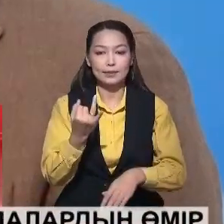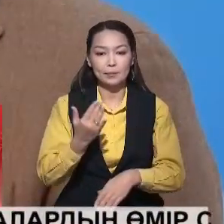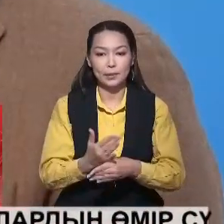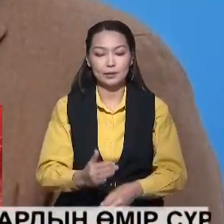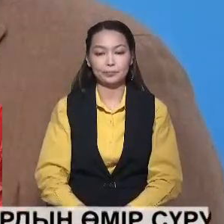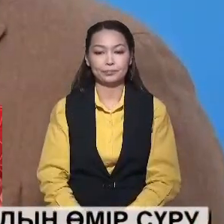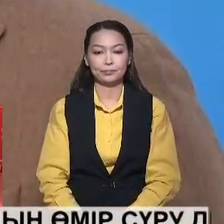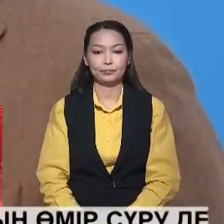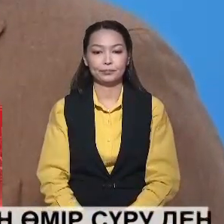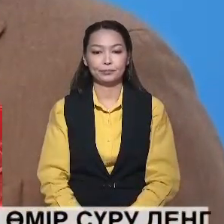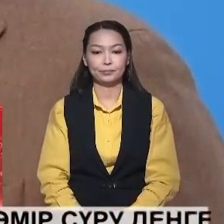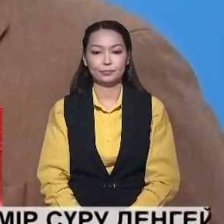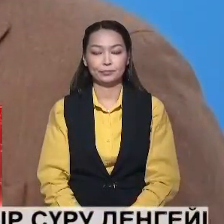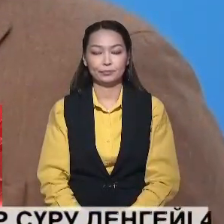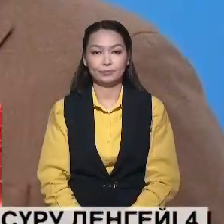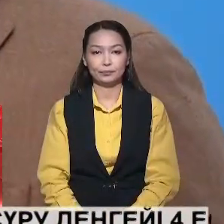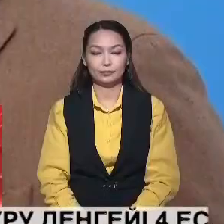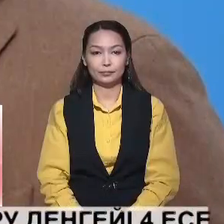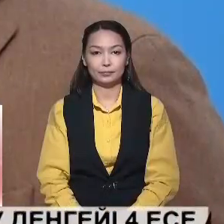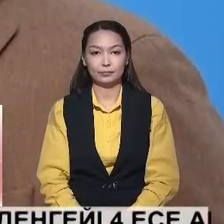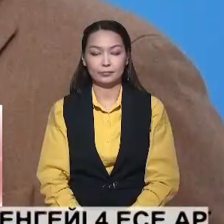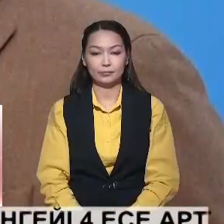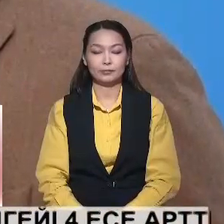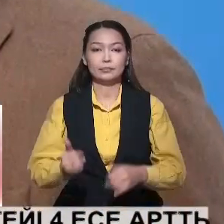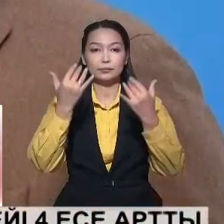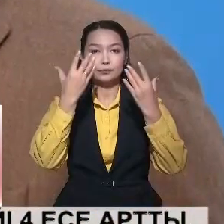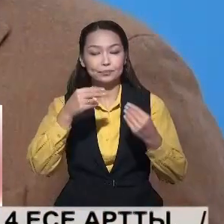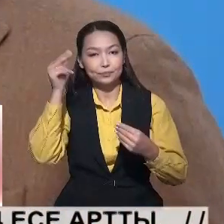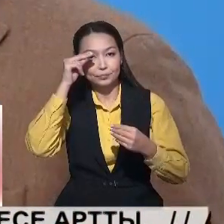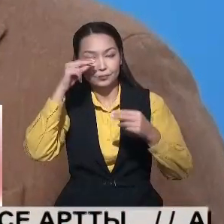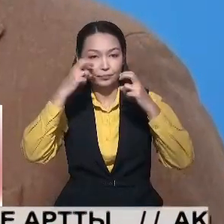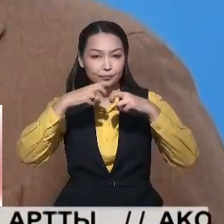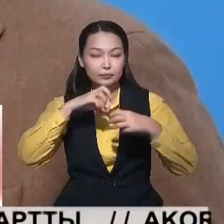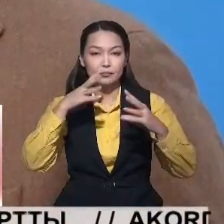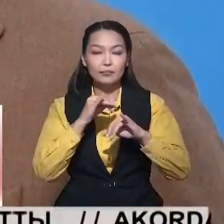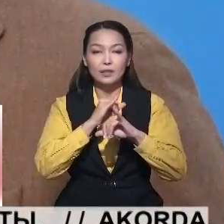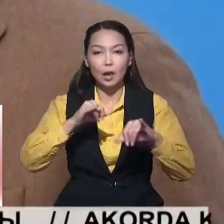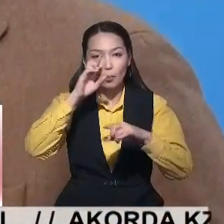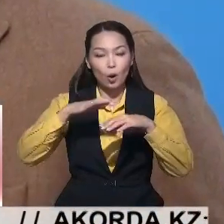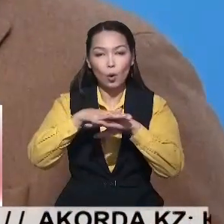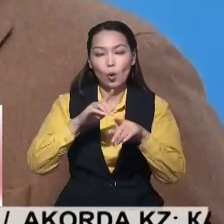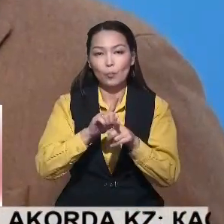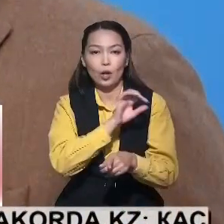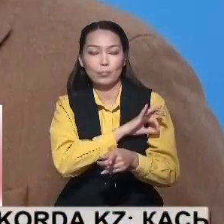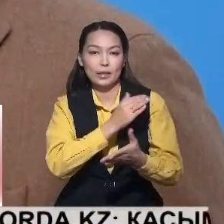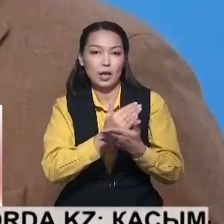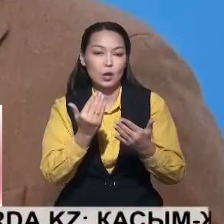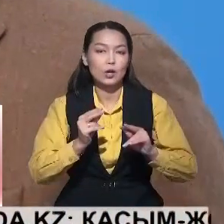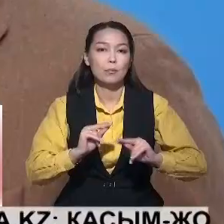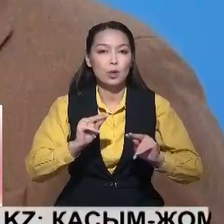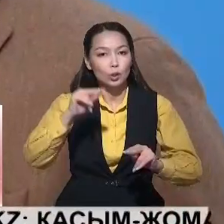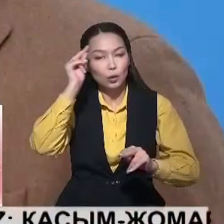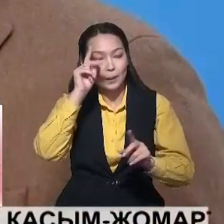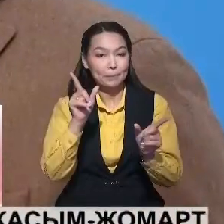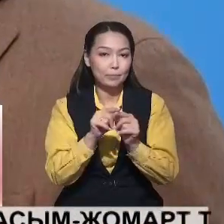Исследование урока, то есть это методика, которая... Қазіргі таңда сабақты зерттеу әдісі дамыған елдерде қолданылады. Бұл тәсіл мұғалімдерге сабақты